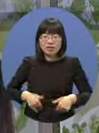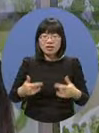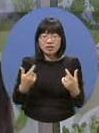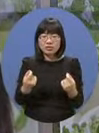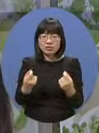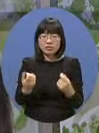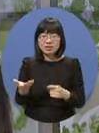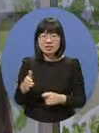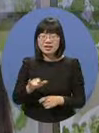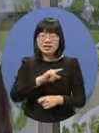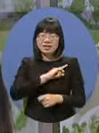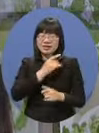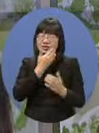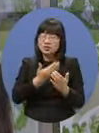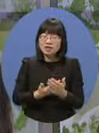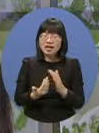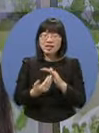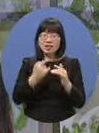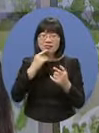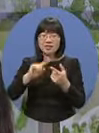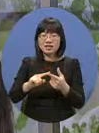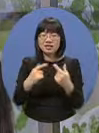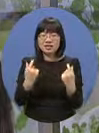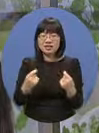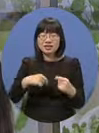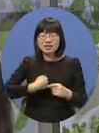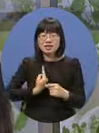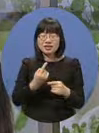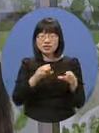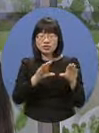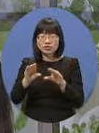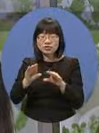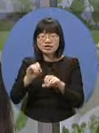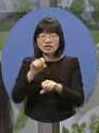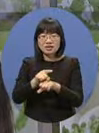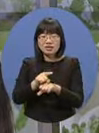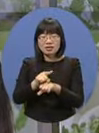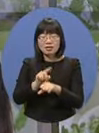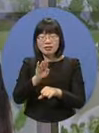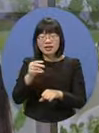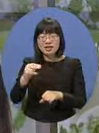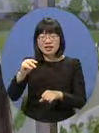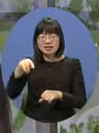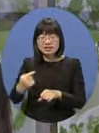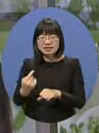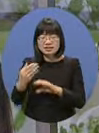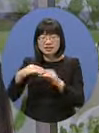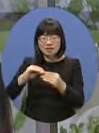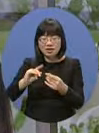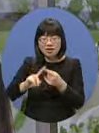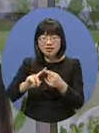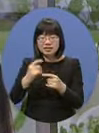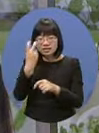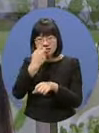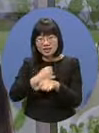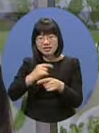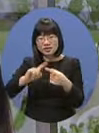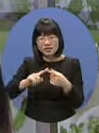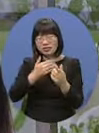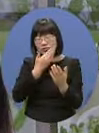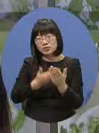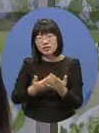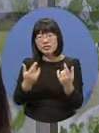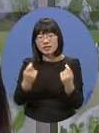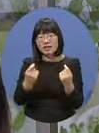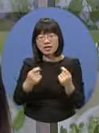근데 가장 중요한 건 아까 얘기했듯이 자신의 유연성이나 밸런스, 근력을 일단 테스트해본 동작이 중요하다고 했잖아요.